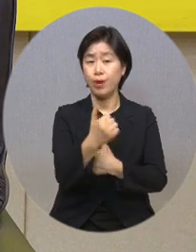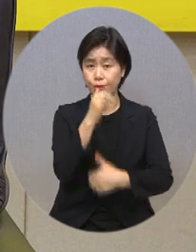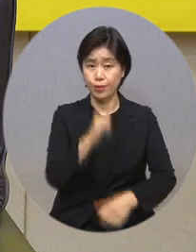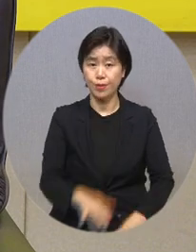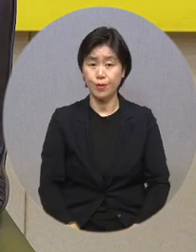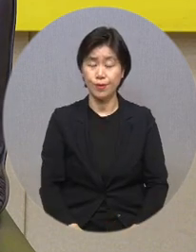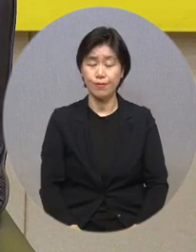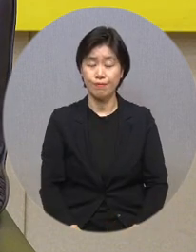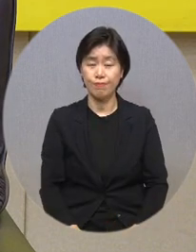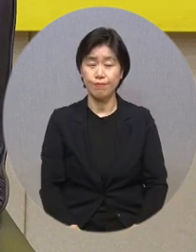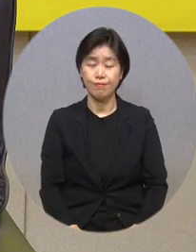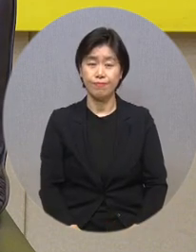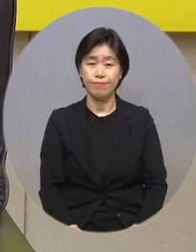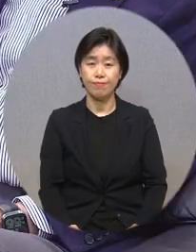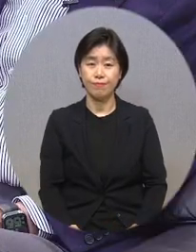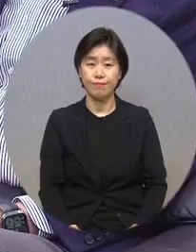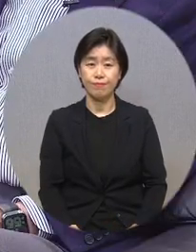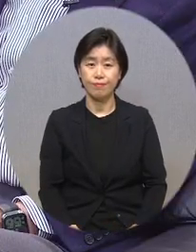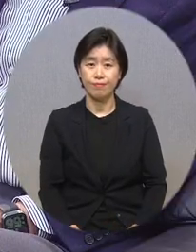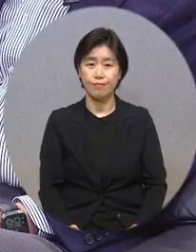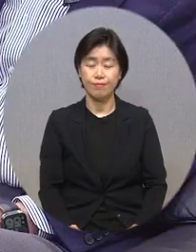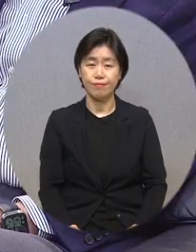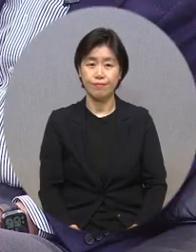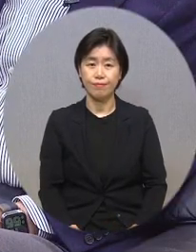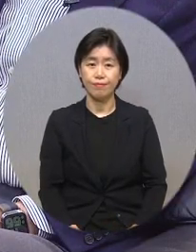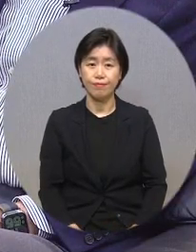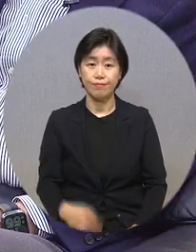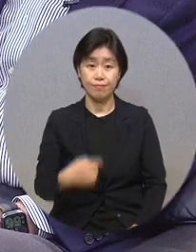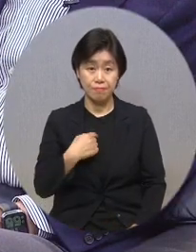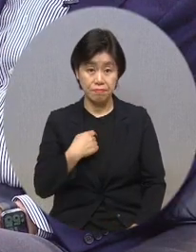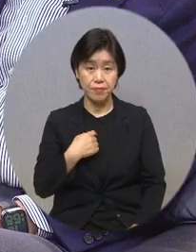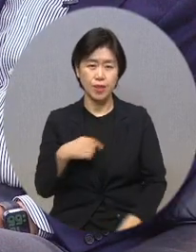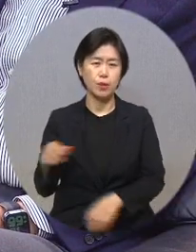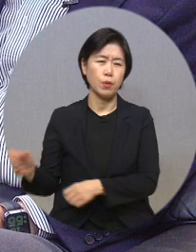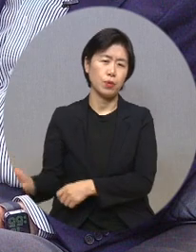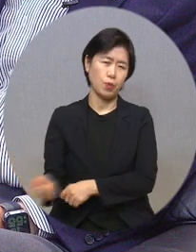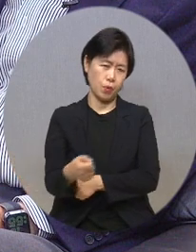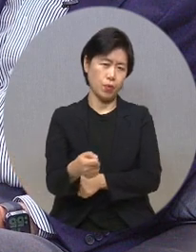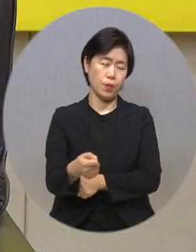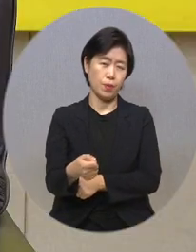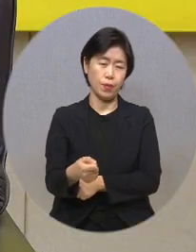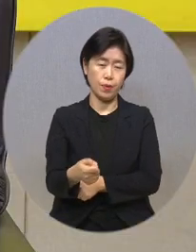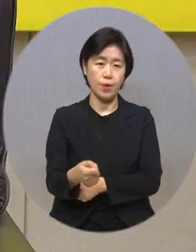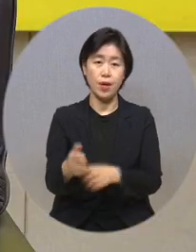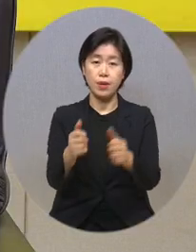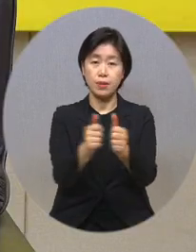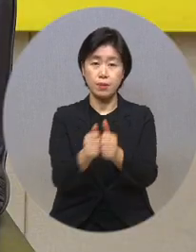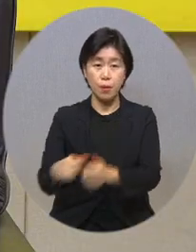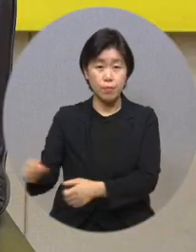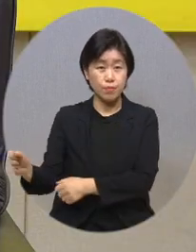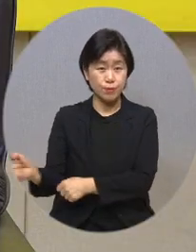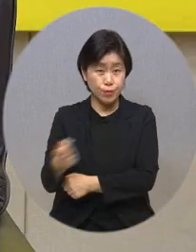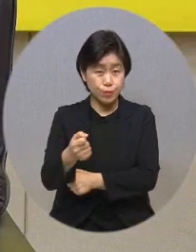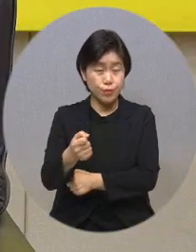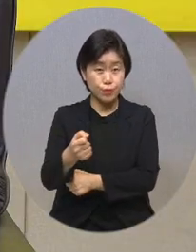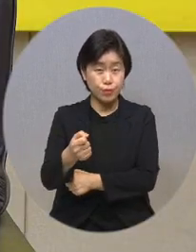데에도 나간 경험이 있고 정말요? 네, 저는 우리 골프 남자 프로골프를